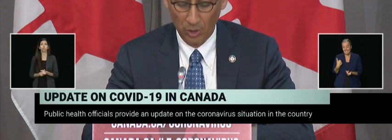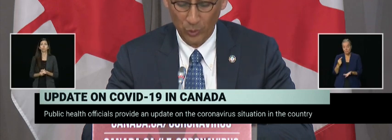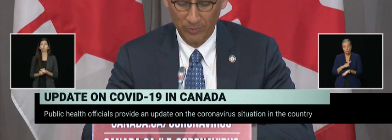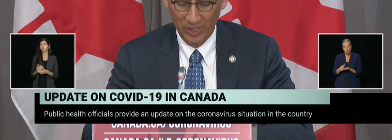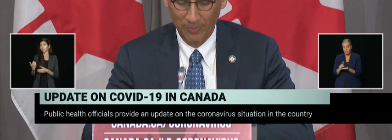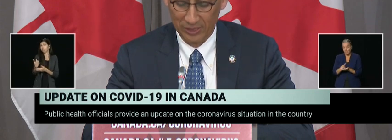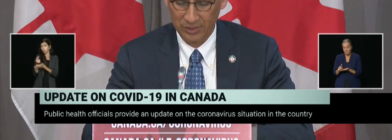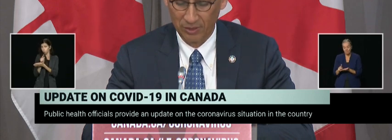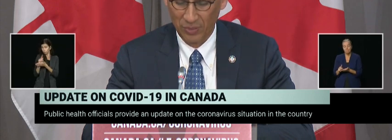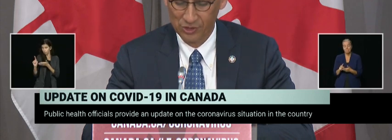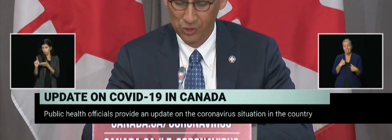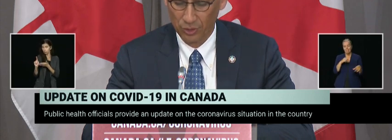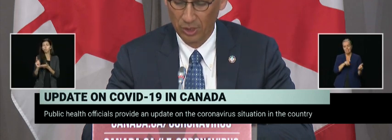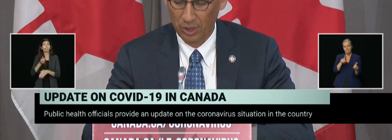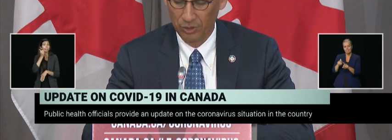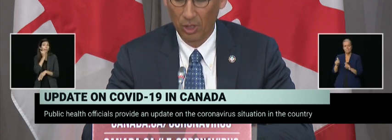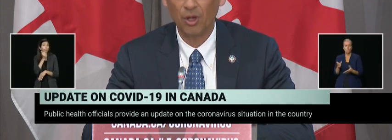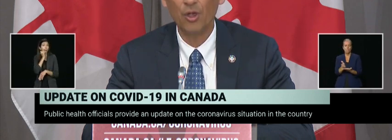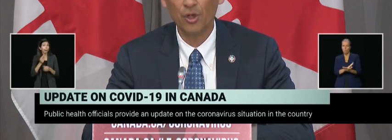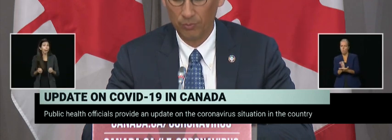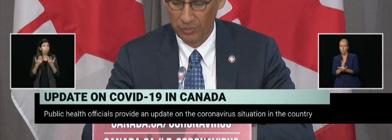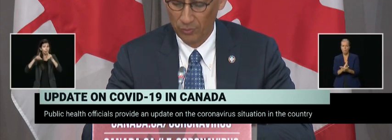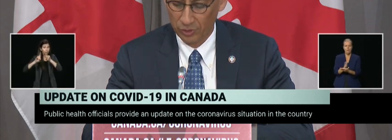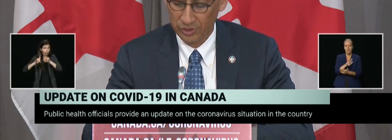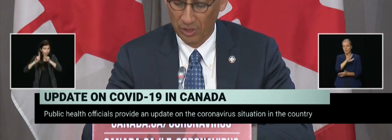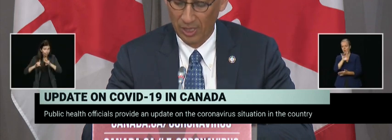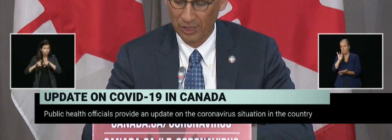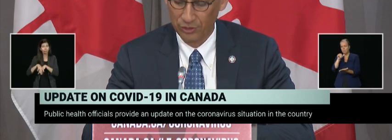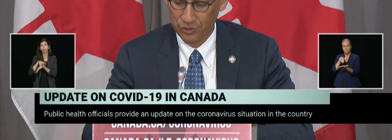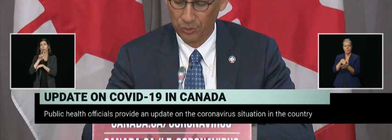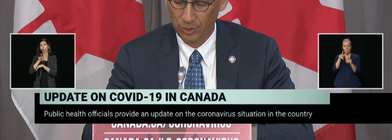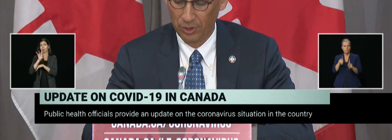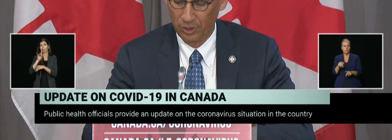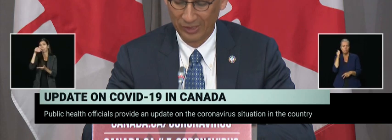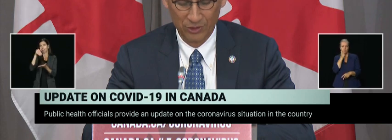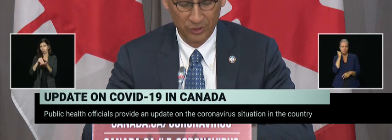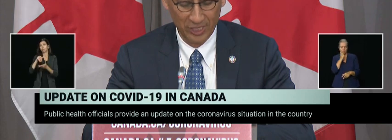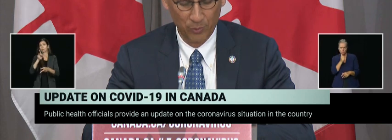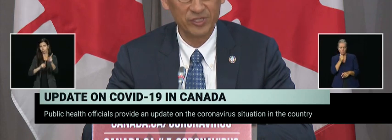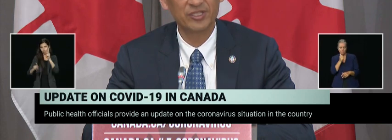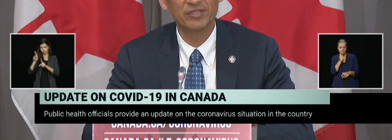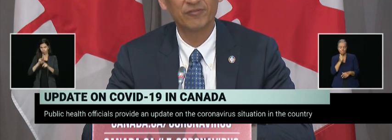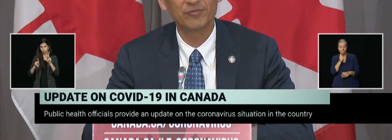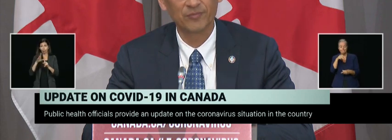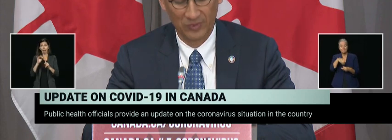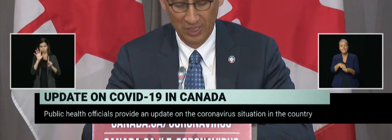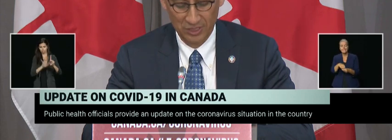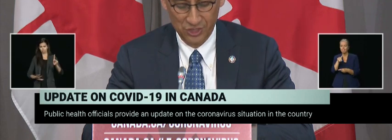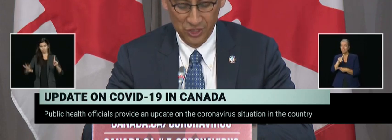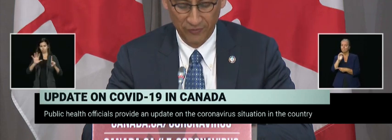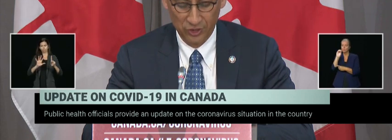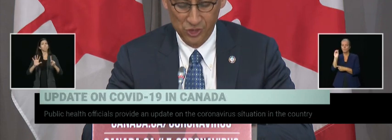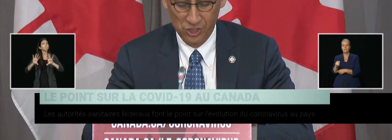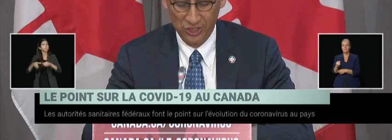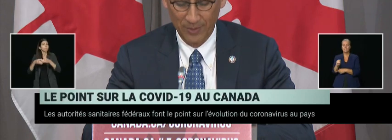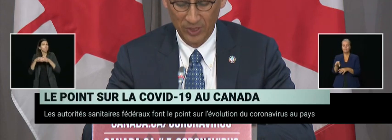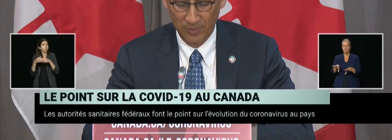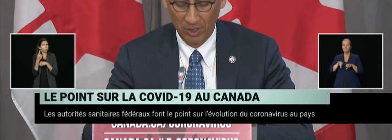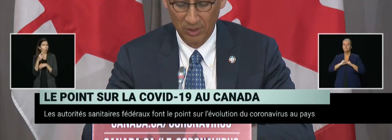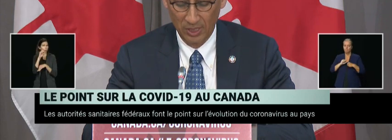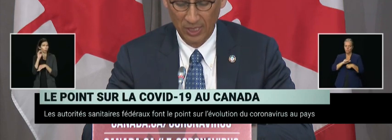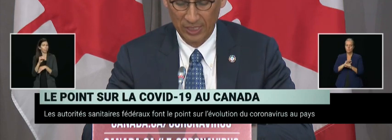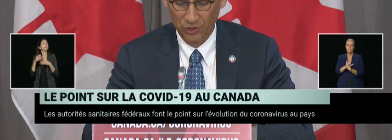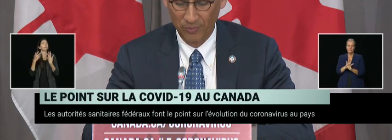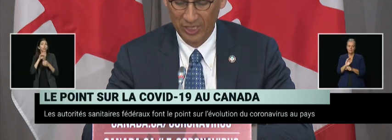38,000 personnes par jour, dont 1 % a reçu un résultat positif. Ces chiffres changent